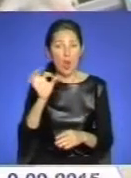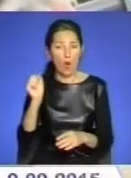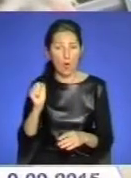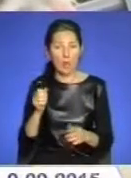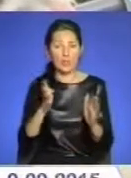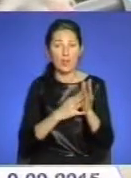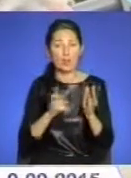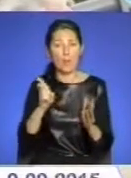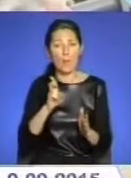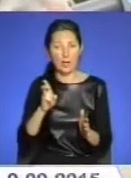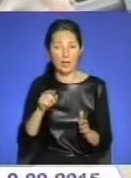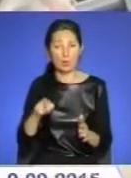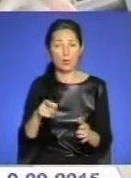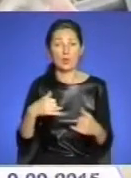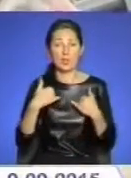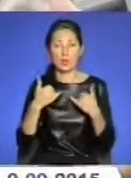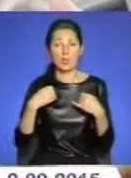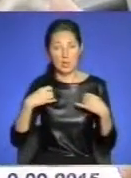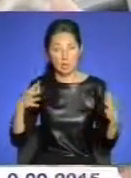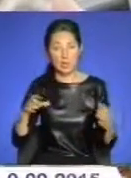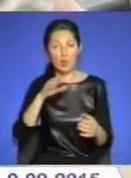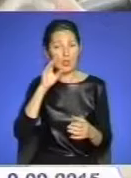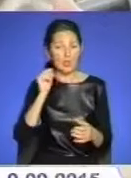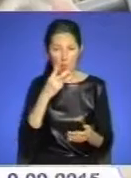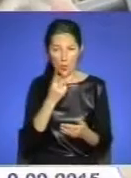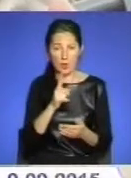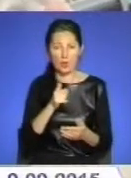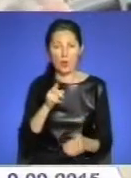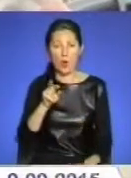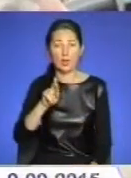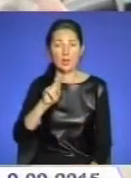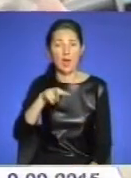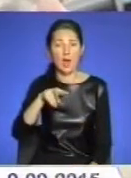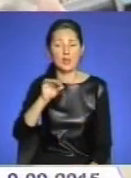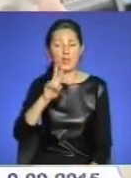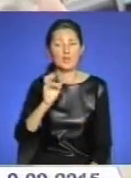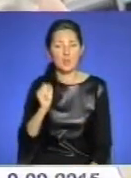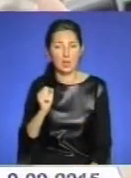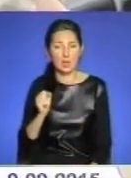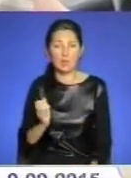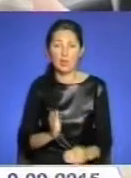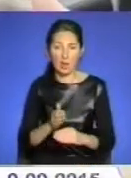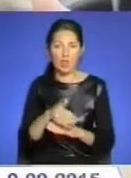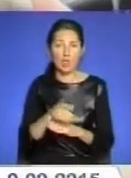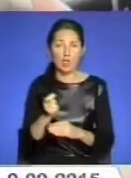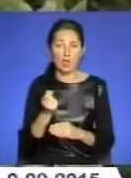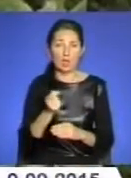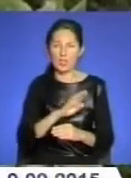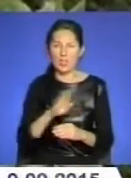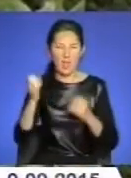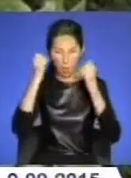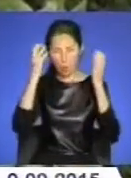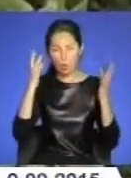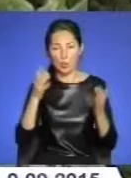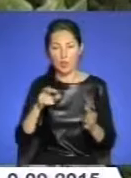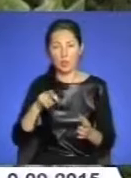вшануванні Тараса Шевченка я побачив, що ялівці трошечки от на вході, там вони так не окультурені. А ялівець,